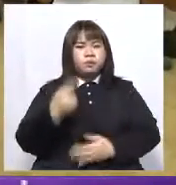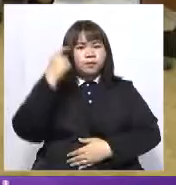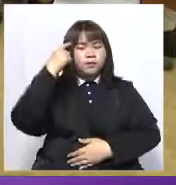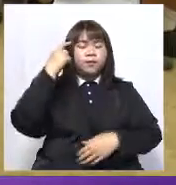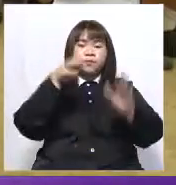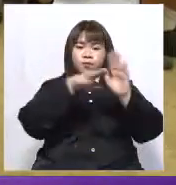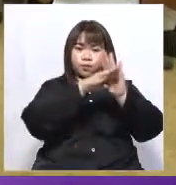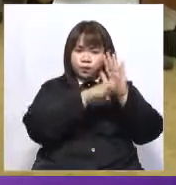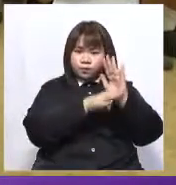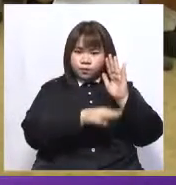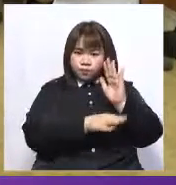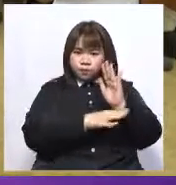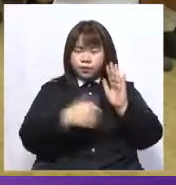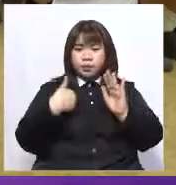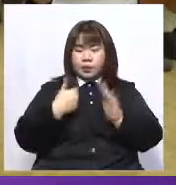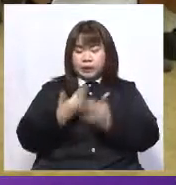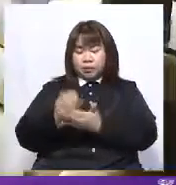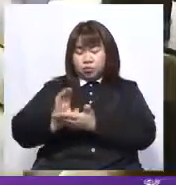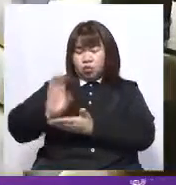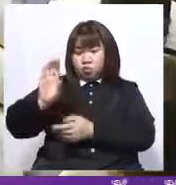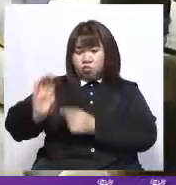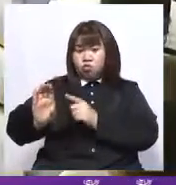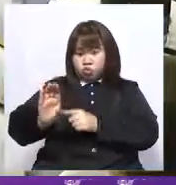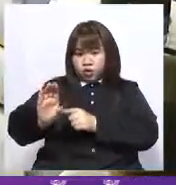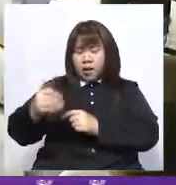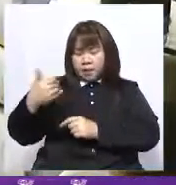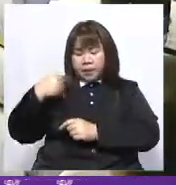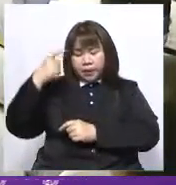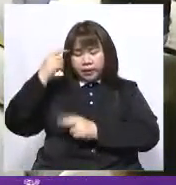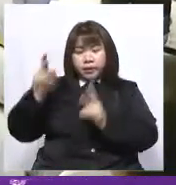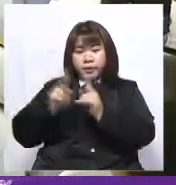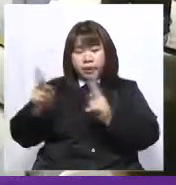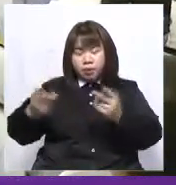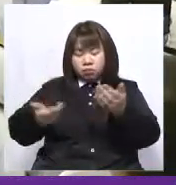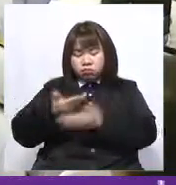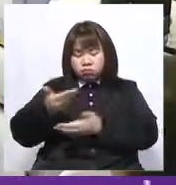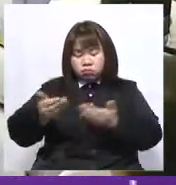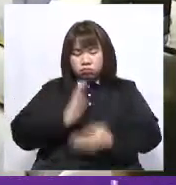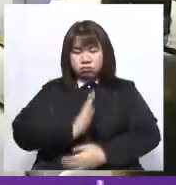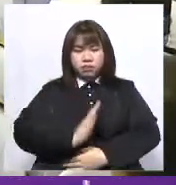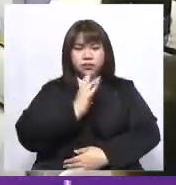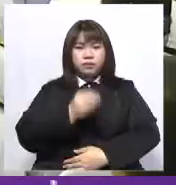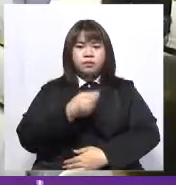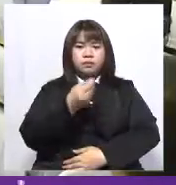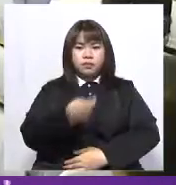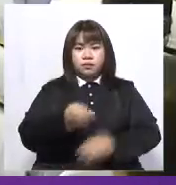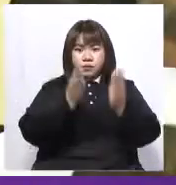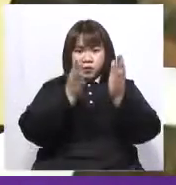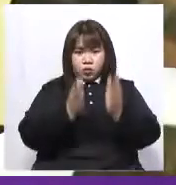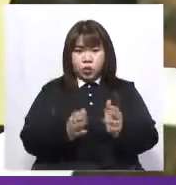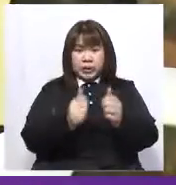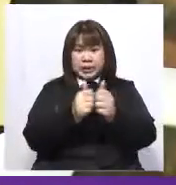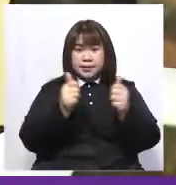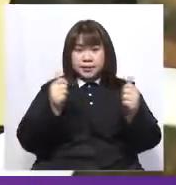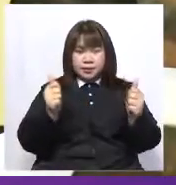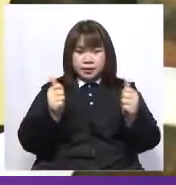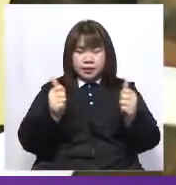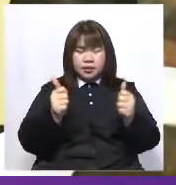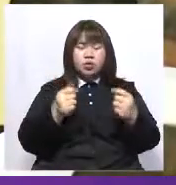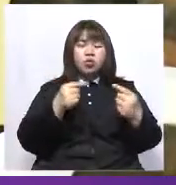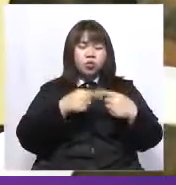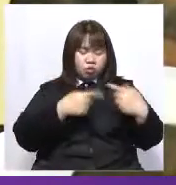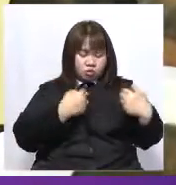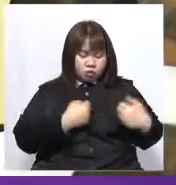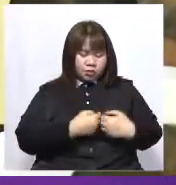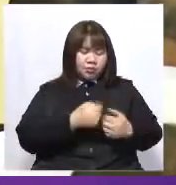ตามหลักเกณฑ์และระเบียบของกองทุนส่งเสริมและสงเคราะห์พลเมืองดีเพื่อยกย่องเชิดชูเกียรติให้แก่พลเมืองดีรวมถึงเป็นขวัญและก